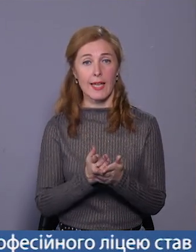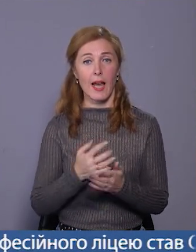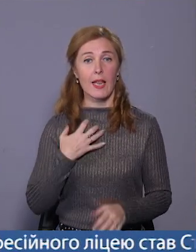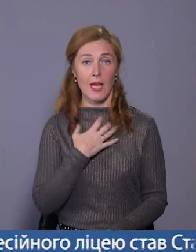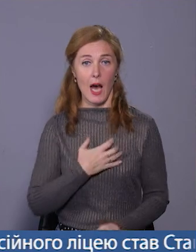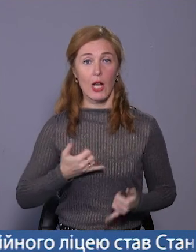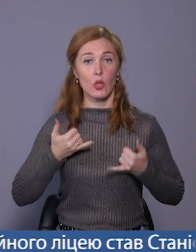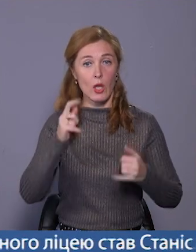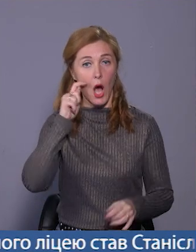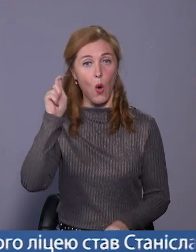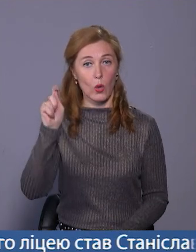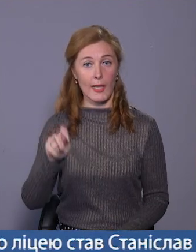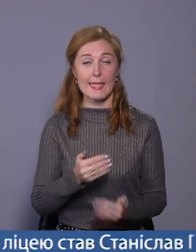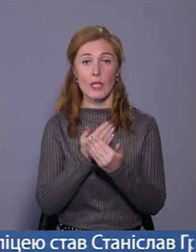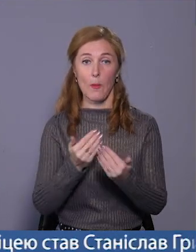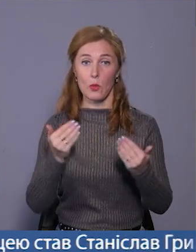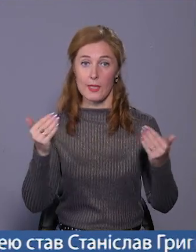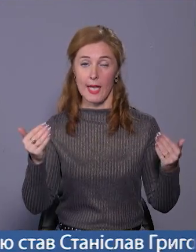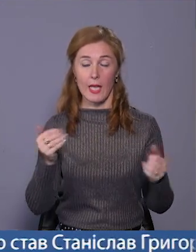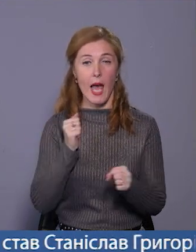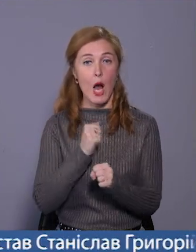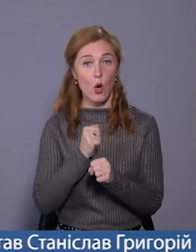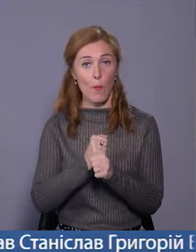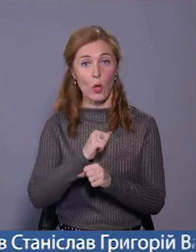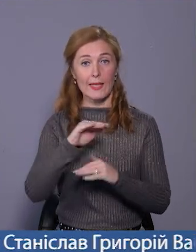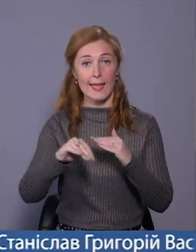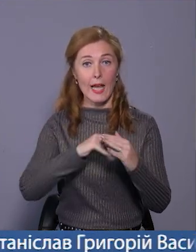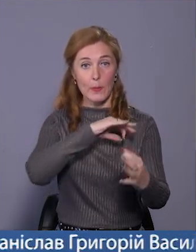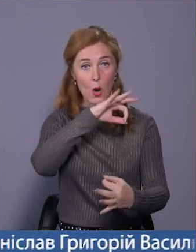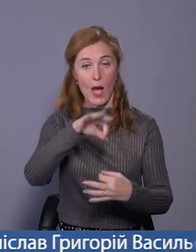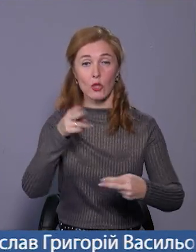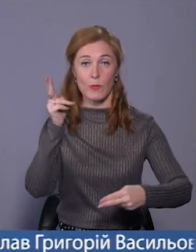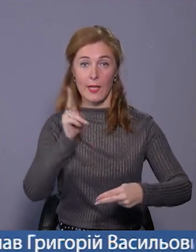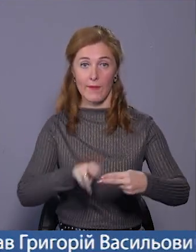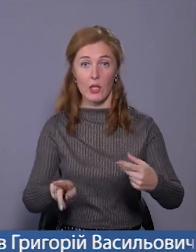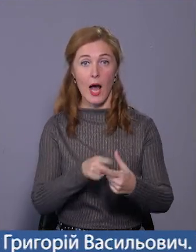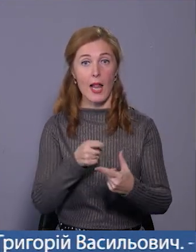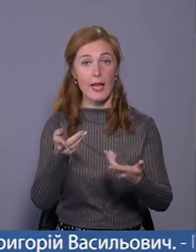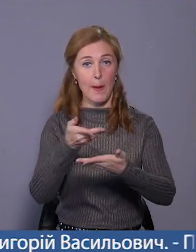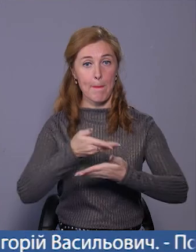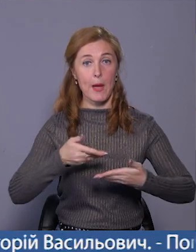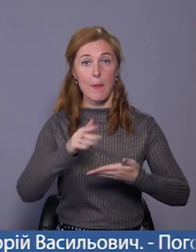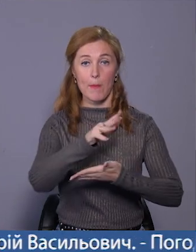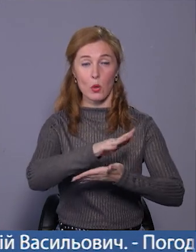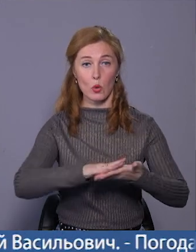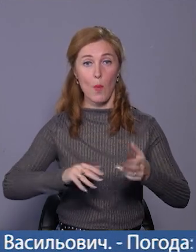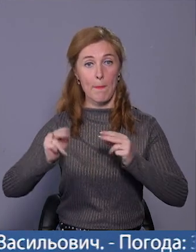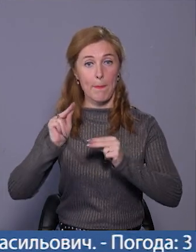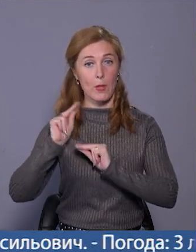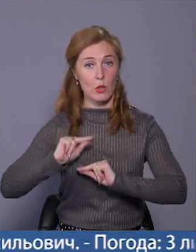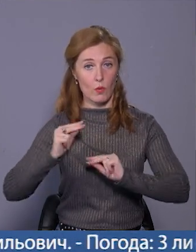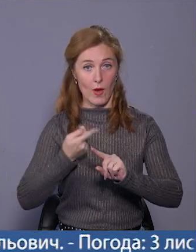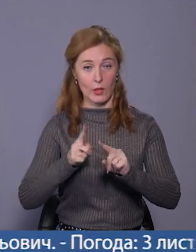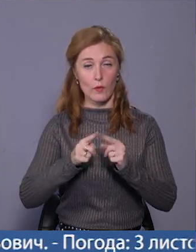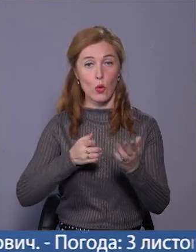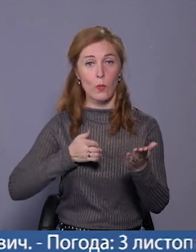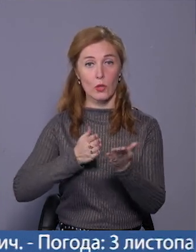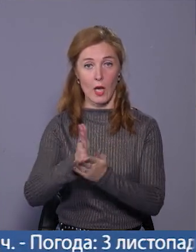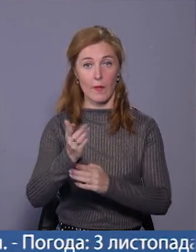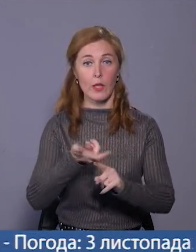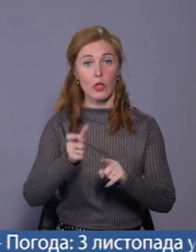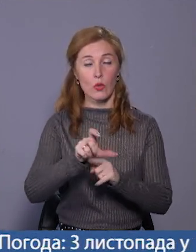для українських музеїв. Робота над проєктом завершилась, але ми продовжуємо працювати в цьому напрямку. Роботи дуже багато, і